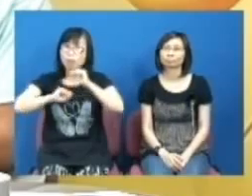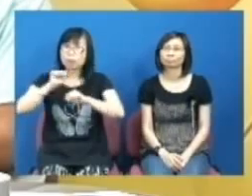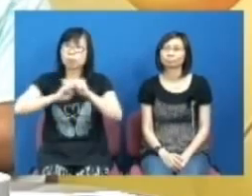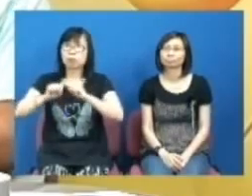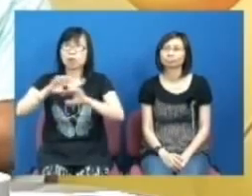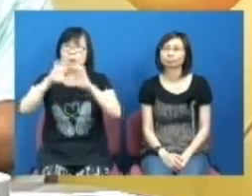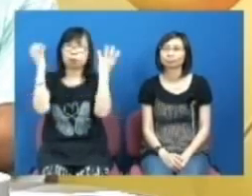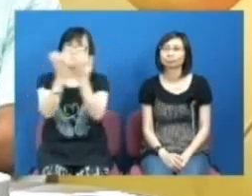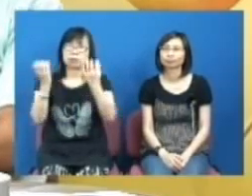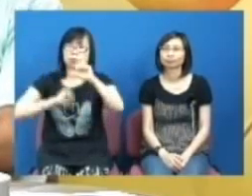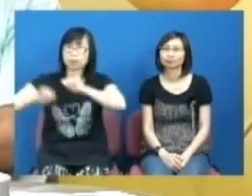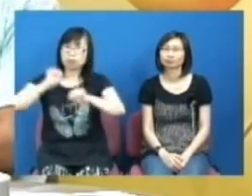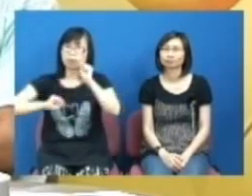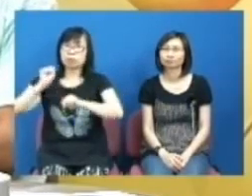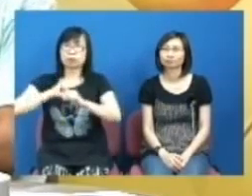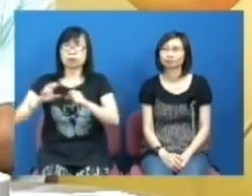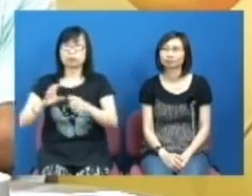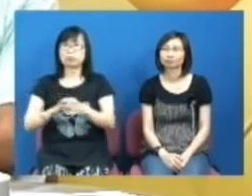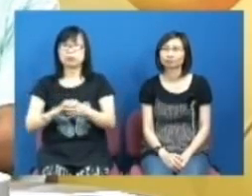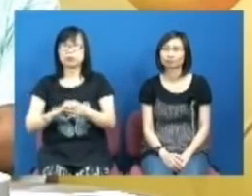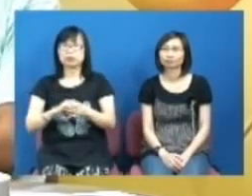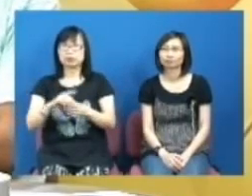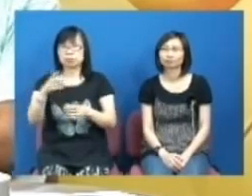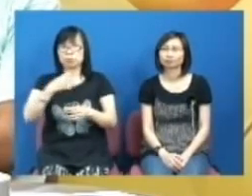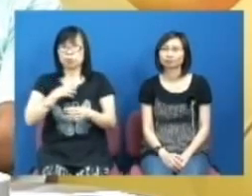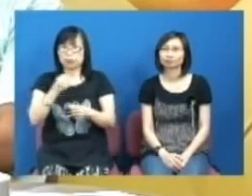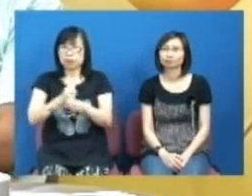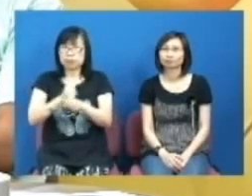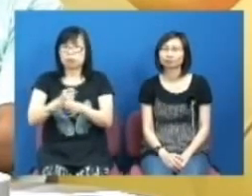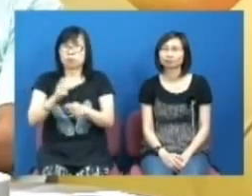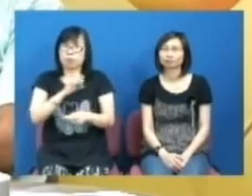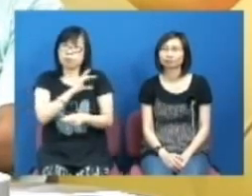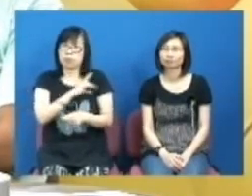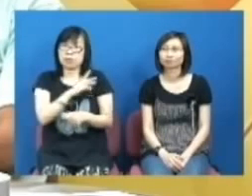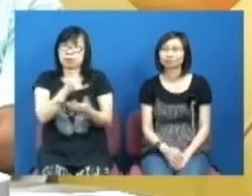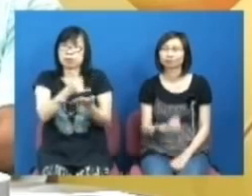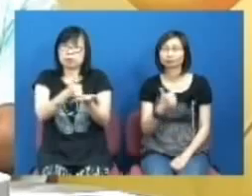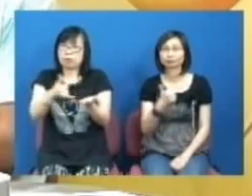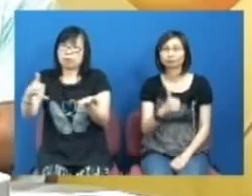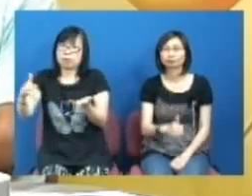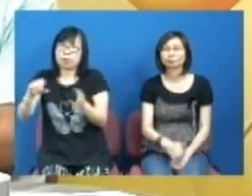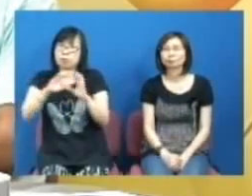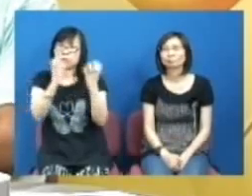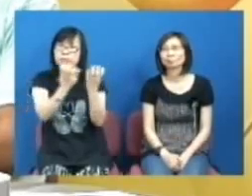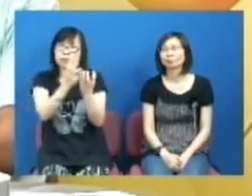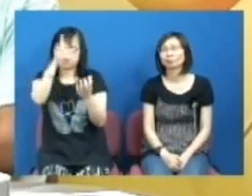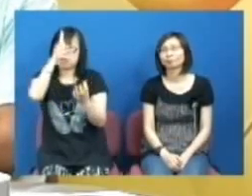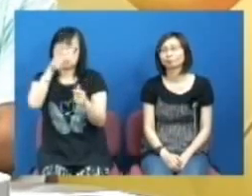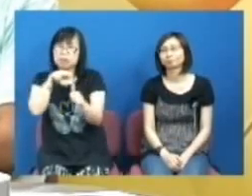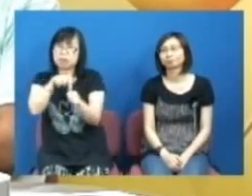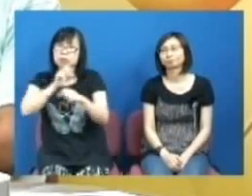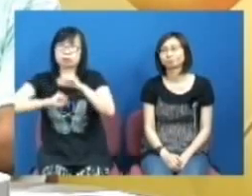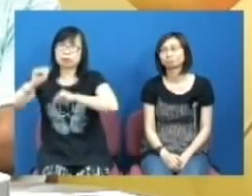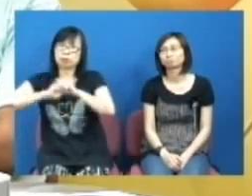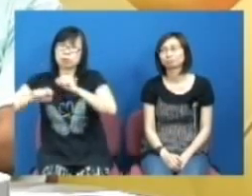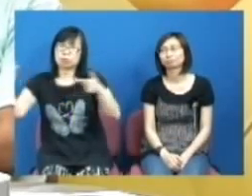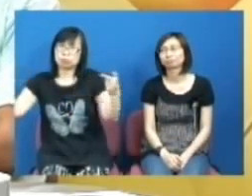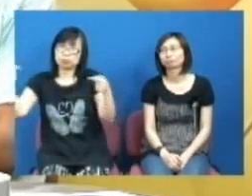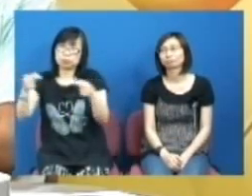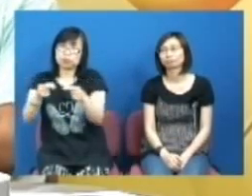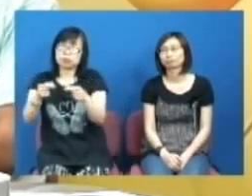眾的利益好相密切的人，如果你咁去做的時候，你自然就會離開咗群眾運動，你嗰個政治運動亦都越少，越嚟越